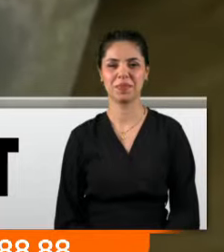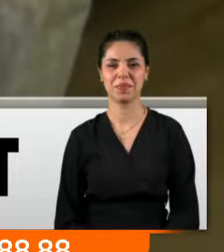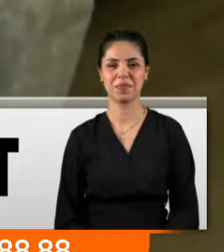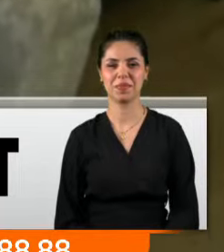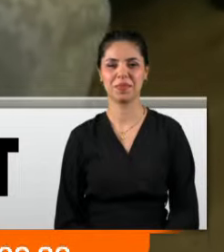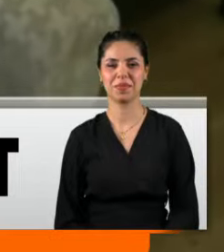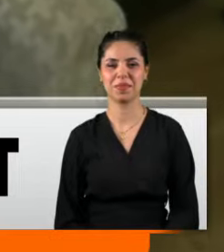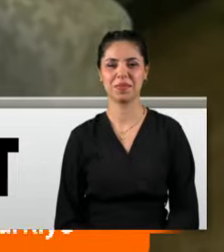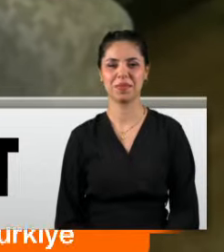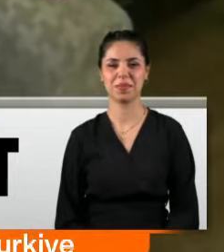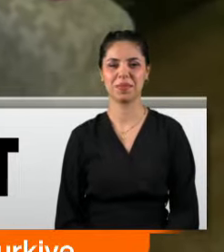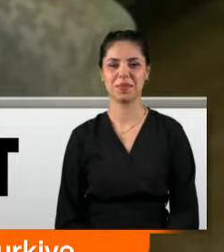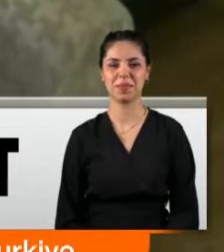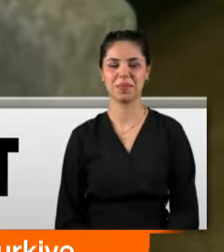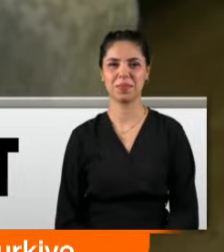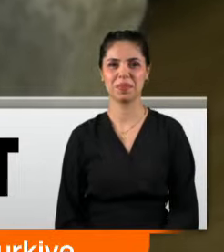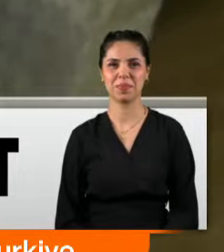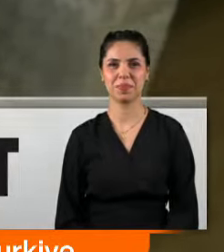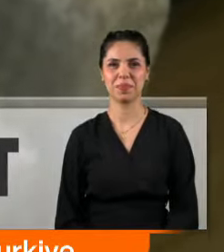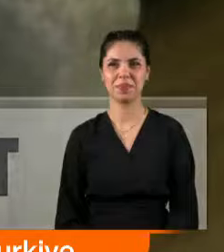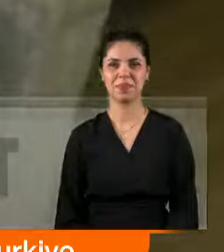Çok güzel oldu.